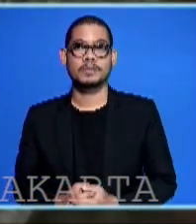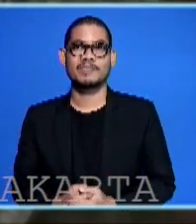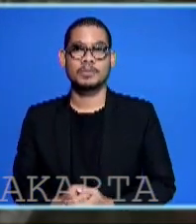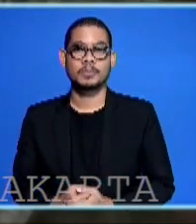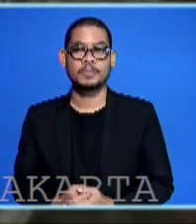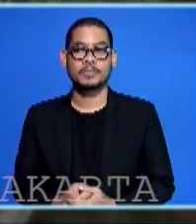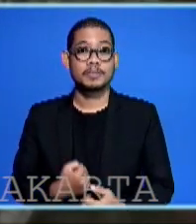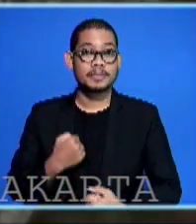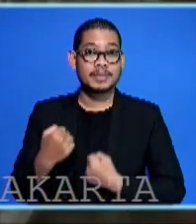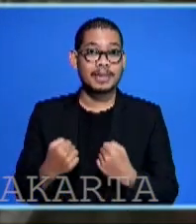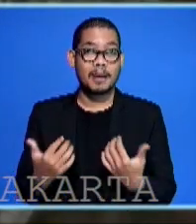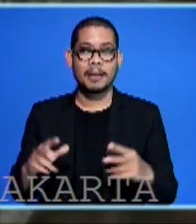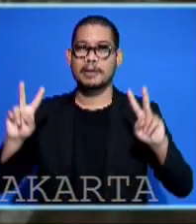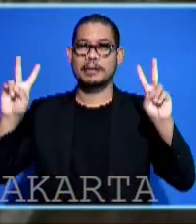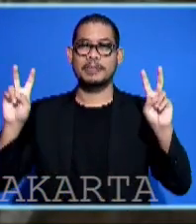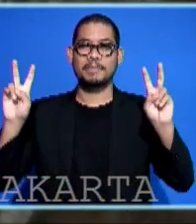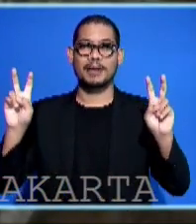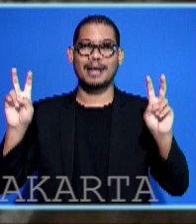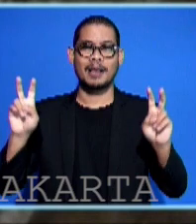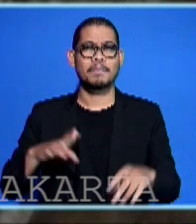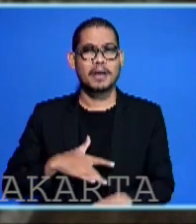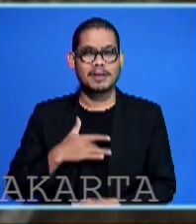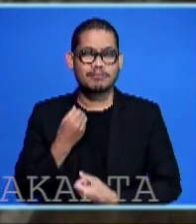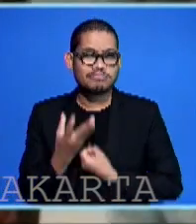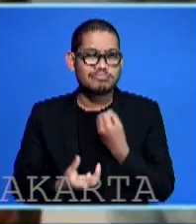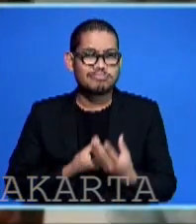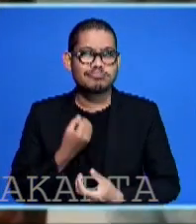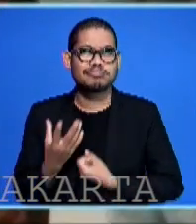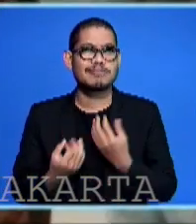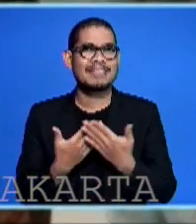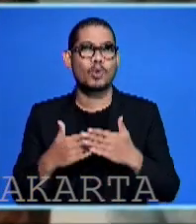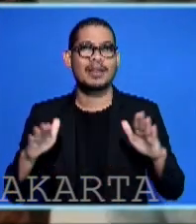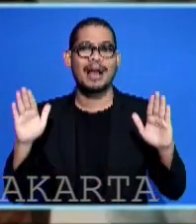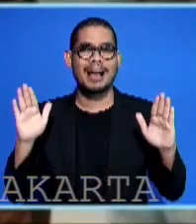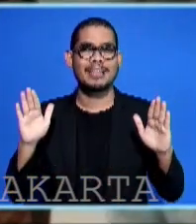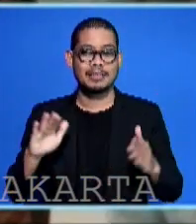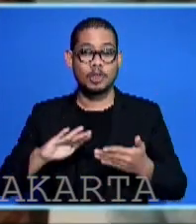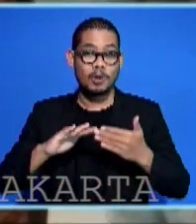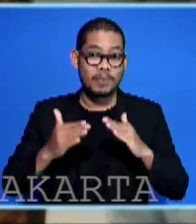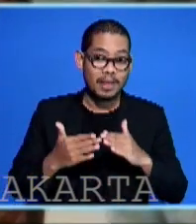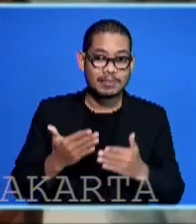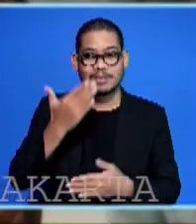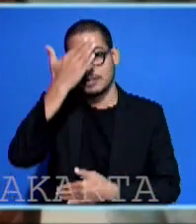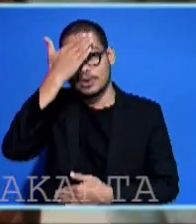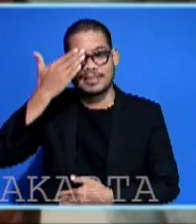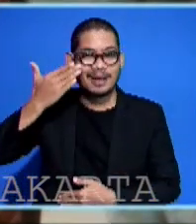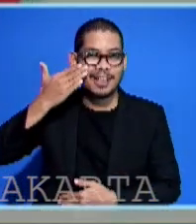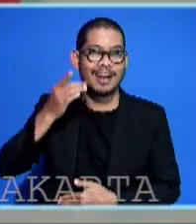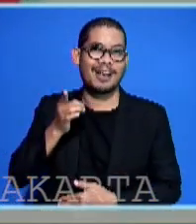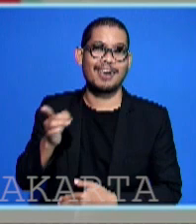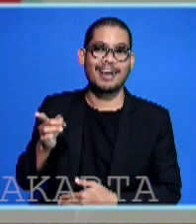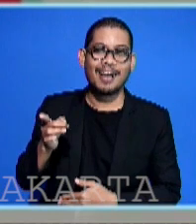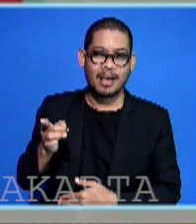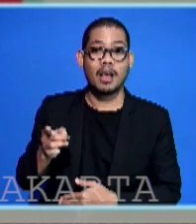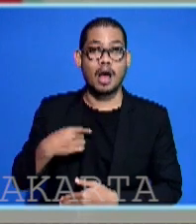kegiatan bertajuk rasanrasan demokrasi Desa bisa apa yang digelar komunitas Gus durian di DIY digelar dalam rangkaian haul Gus Dur